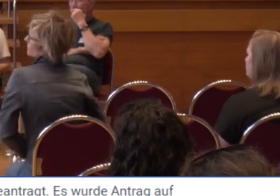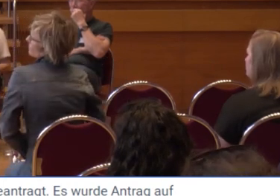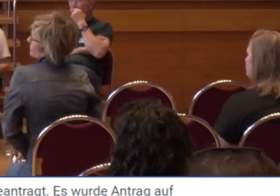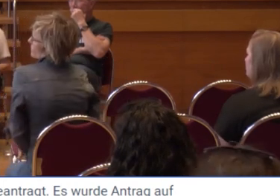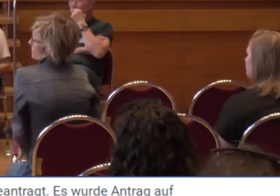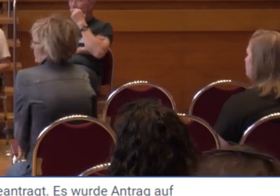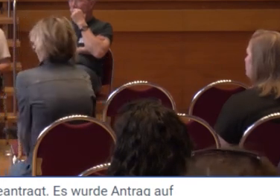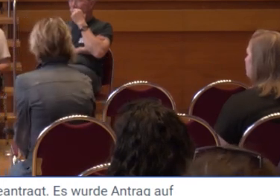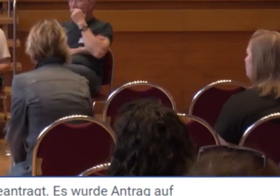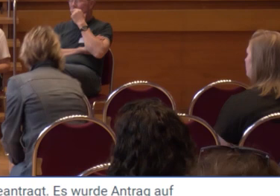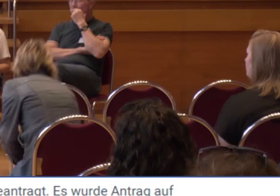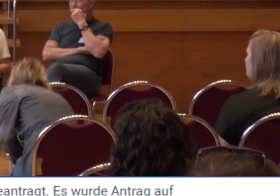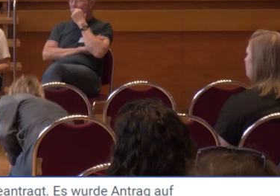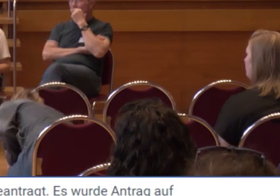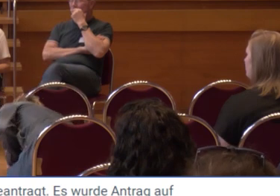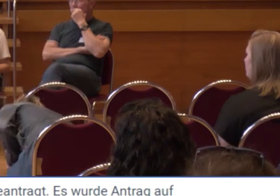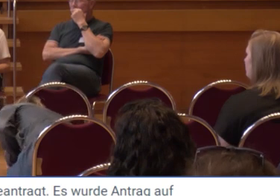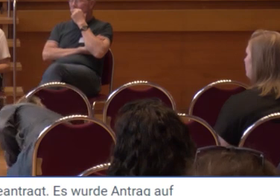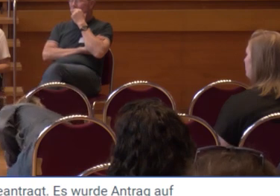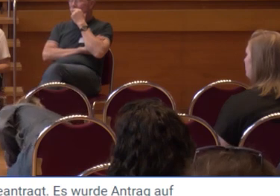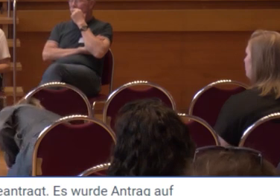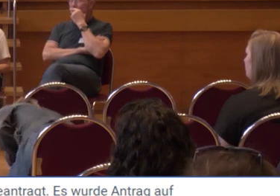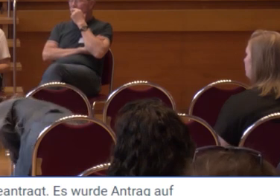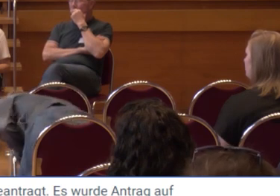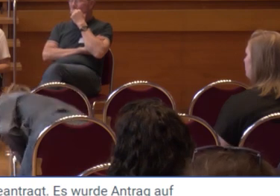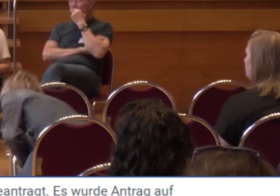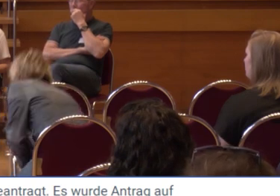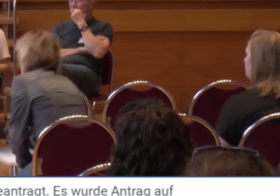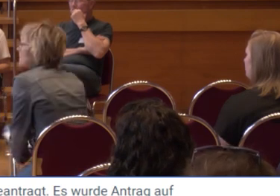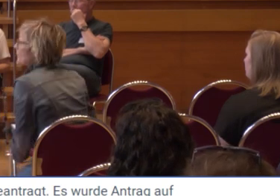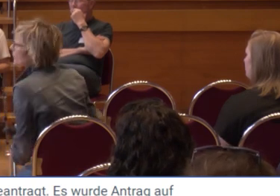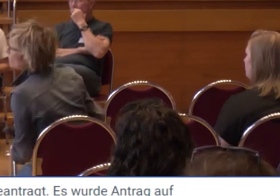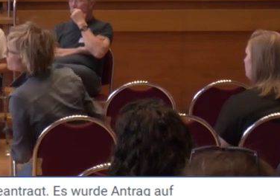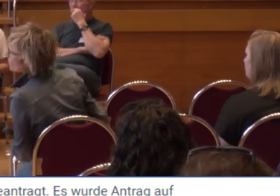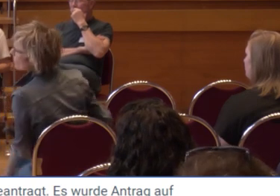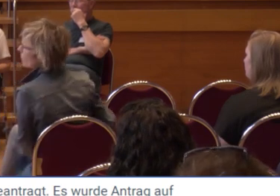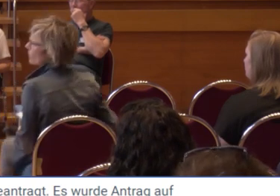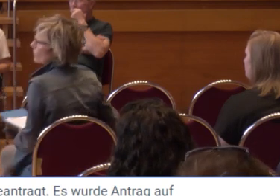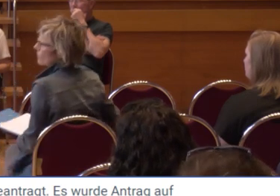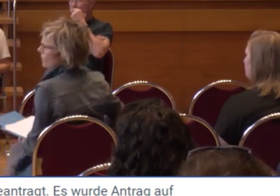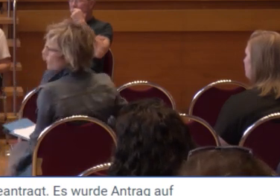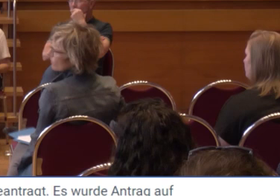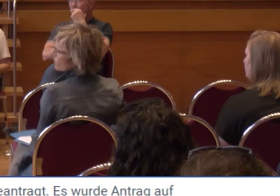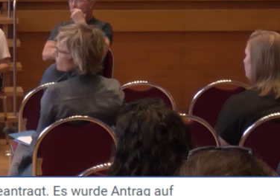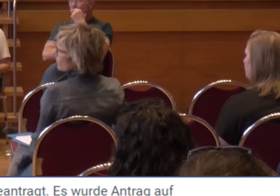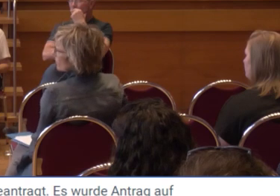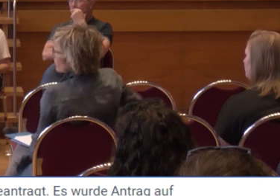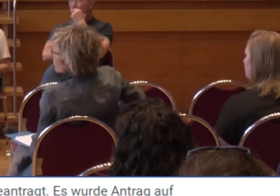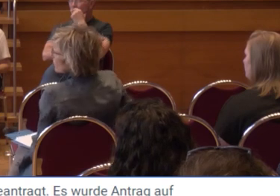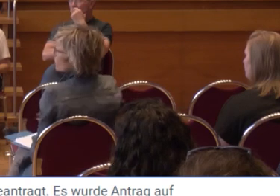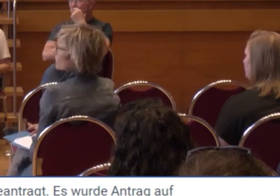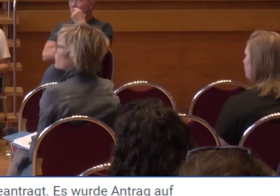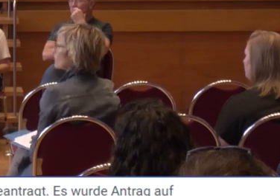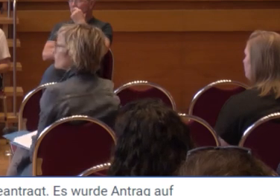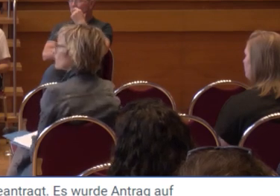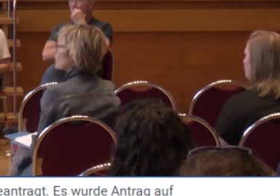an und die beiden Leute die dort eingesetzt waren von denen war einer dauernd krank die andere war sehr